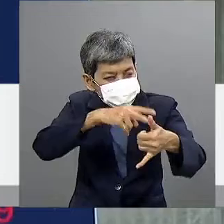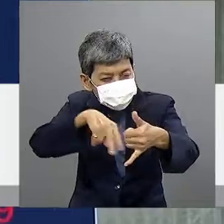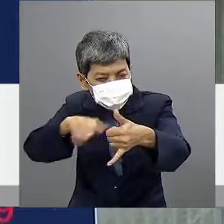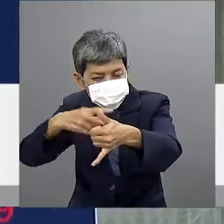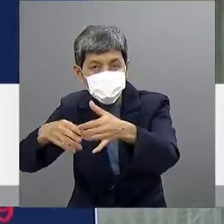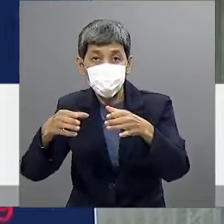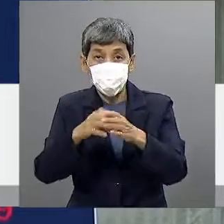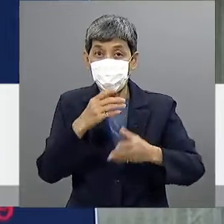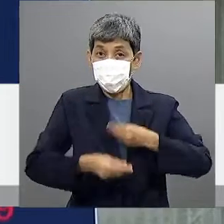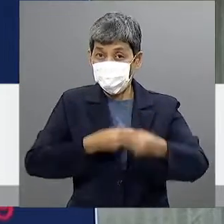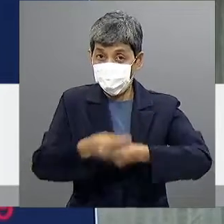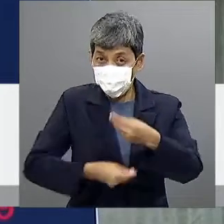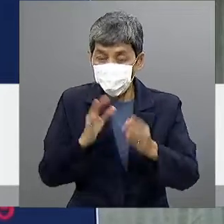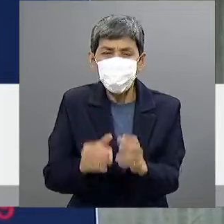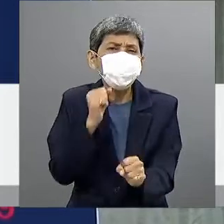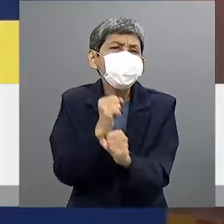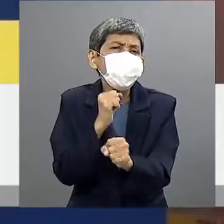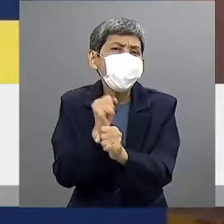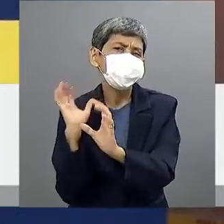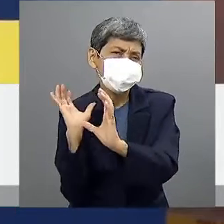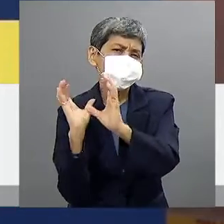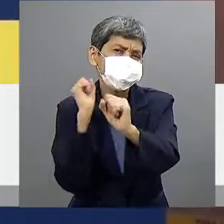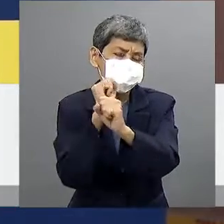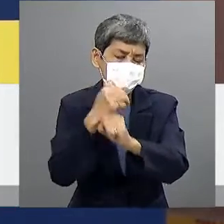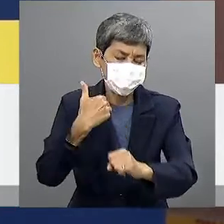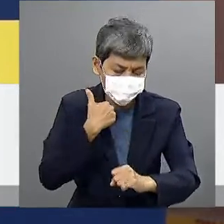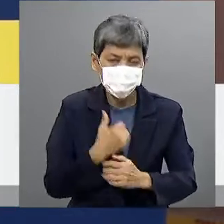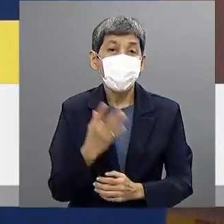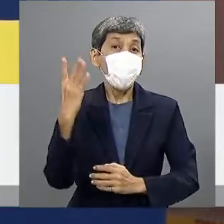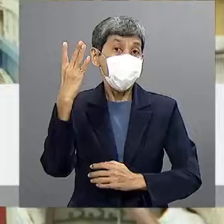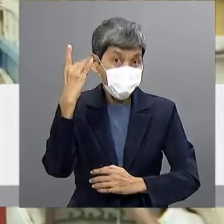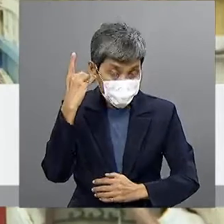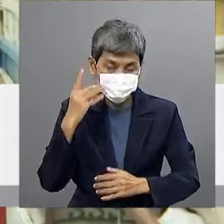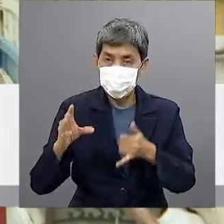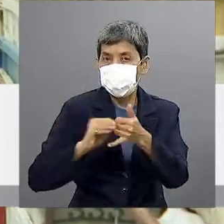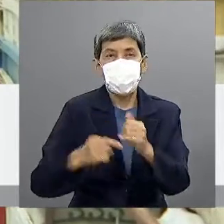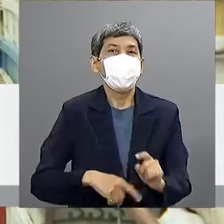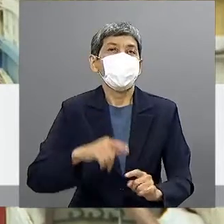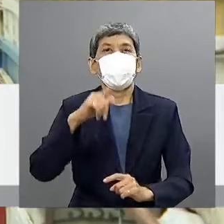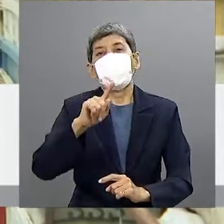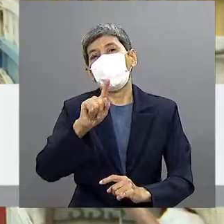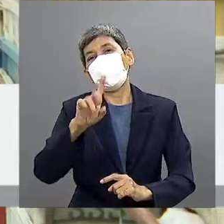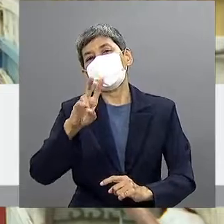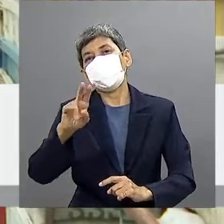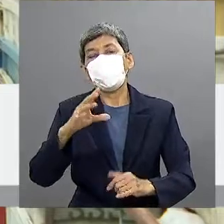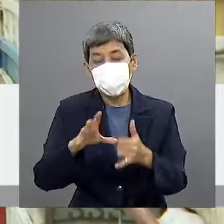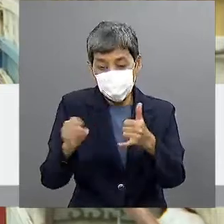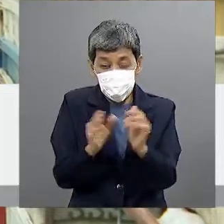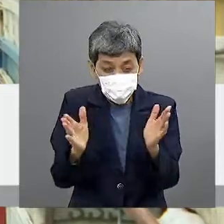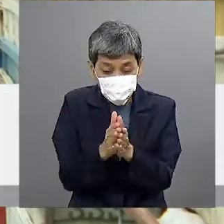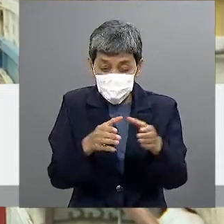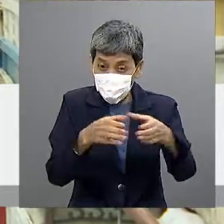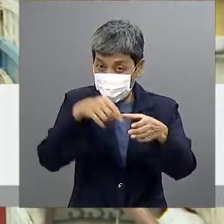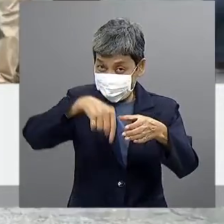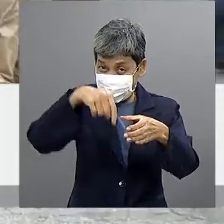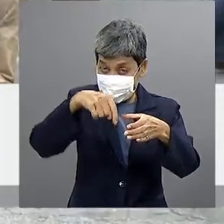ล้วก็แรงงานในตลาดเมืองใหม่เมื่อวานนี้นะครับพบผู้ติดเชื้อใหม่ถึง172คนรวมผู้ติดเชื้อเฉพาะคัตเตอร์นี้แล้วนะครับมี